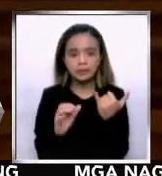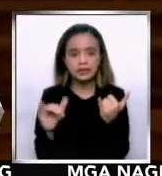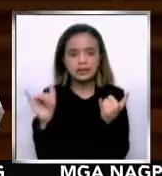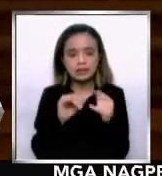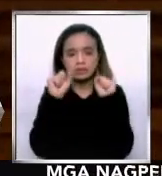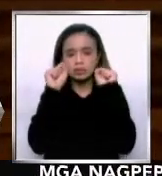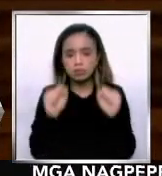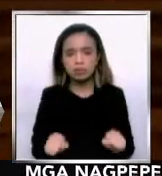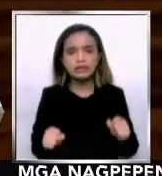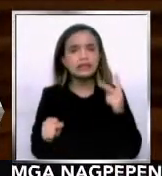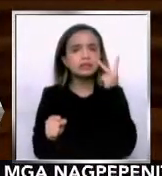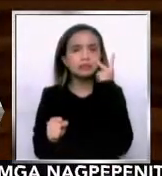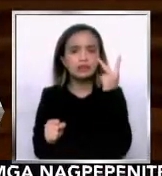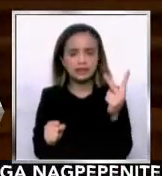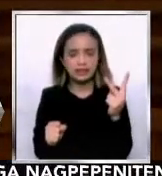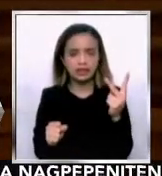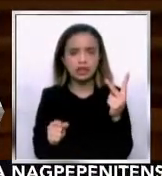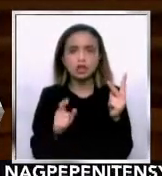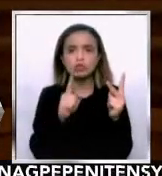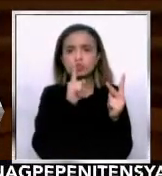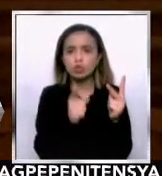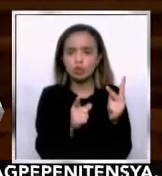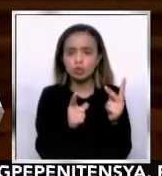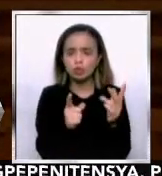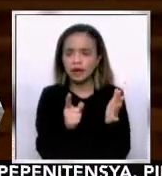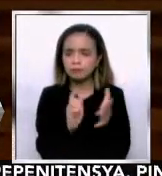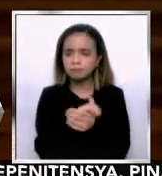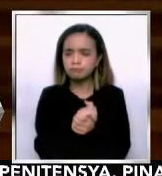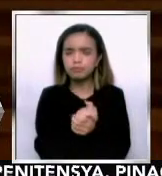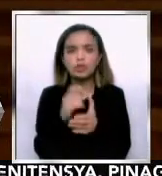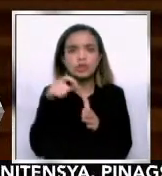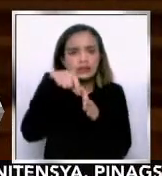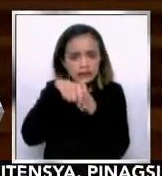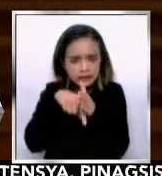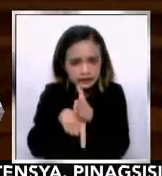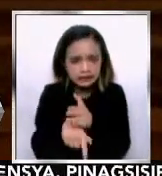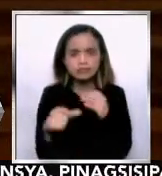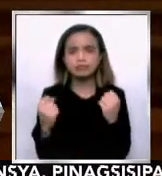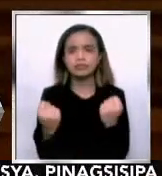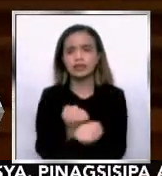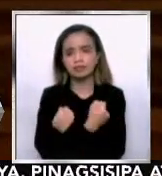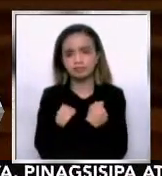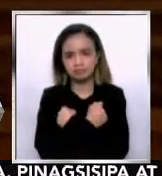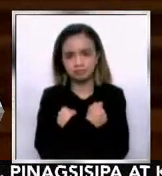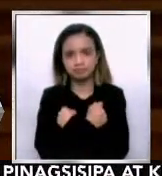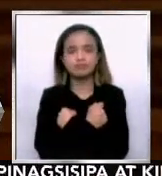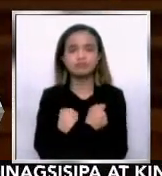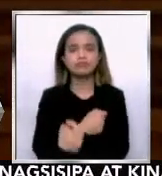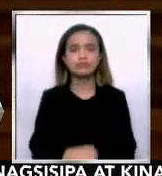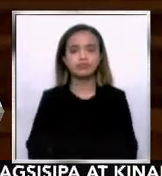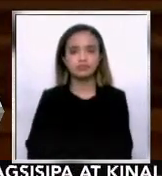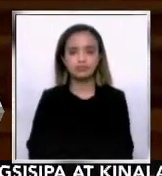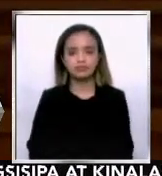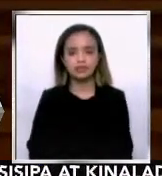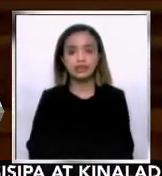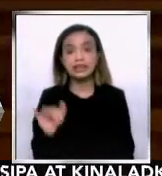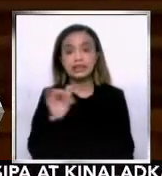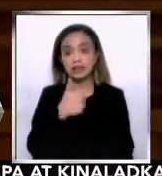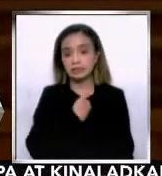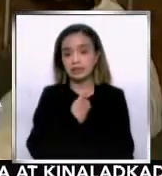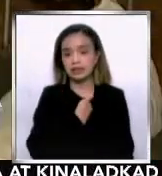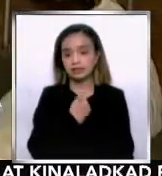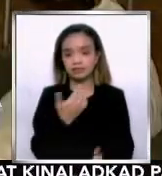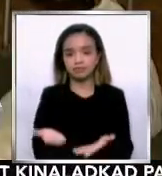natin na yung kalaliman ng kanyang pagmamahal is that he even offered himself until